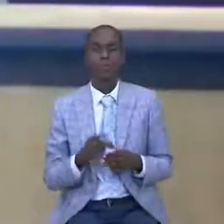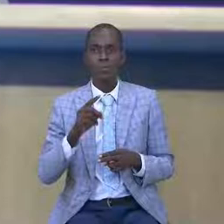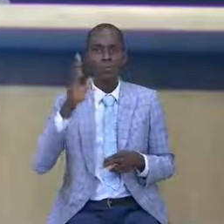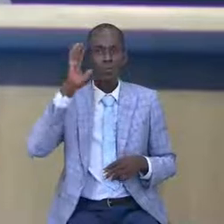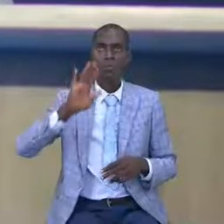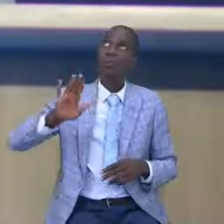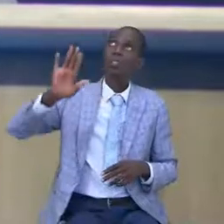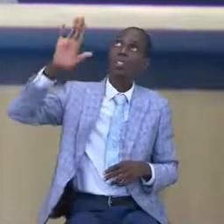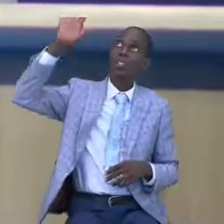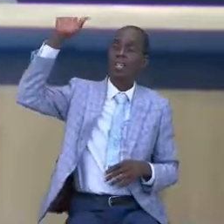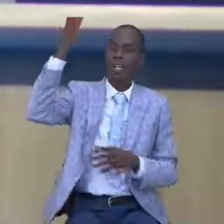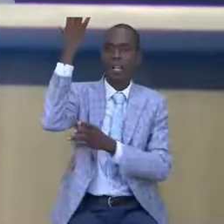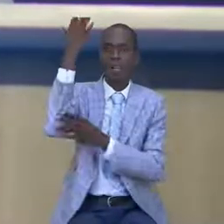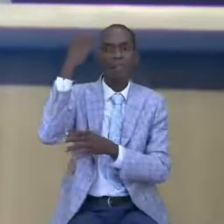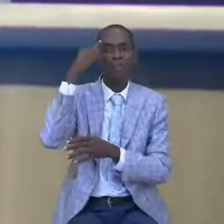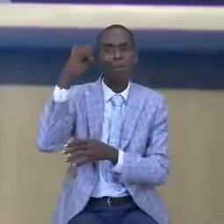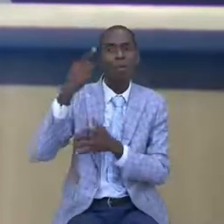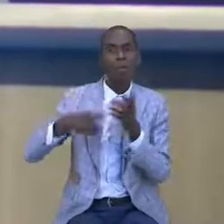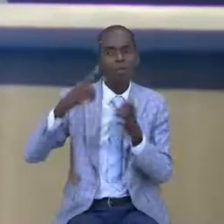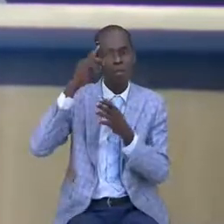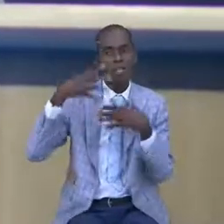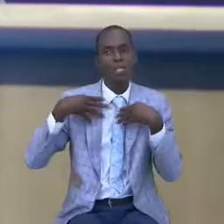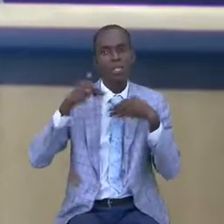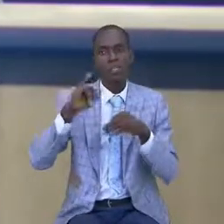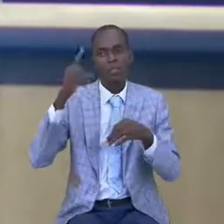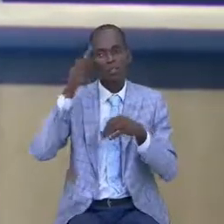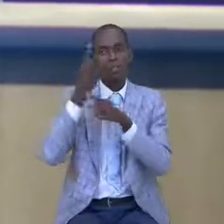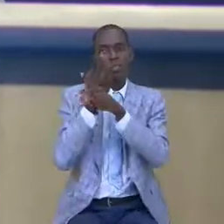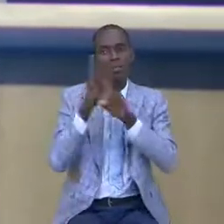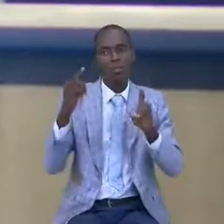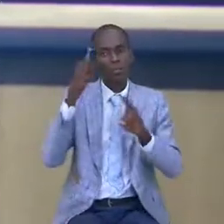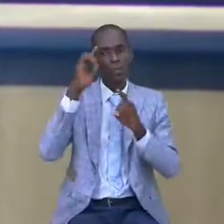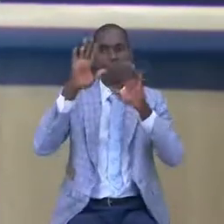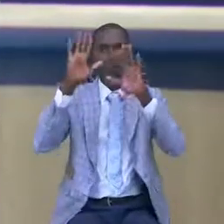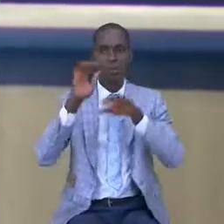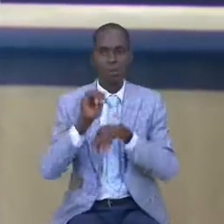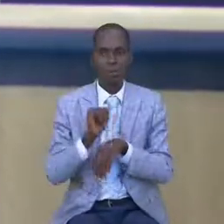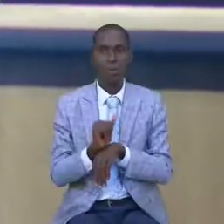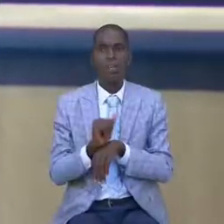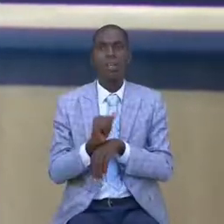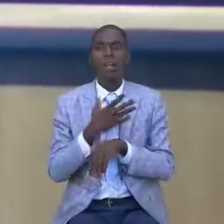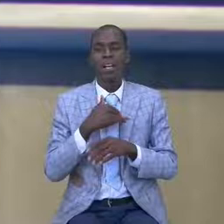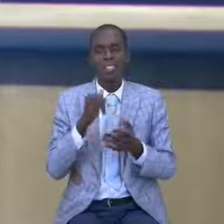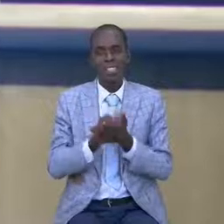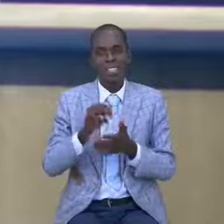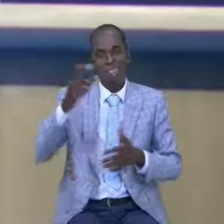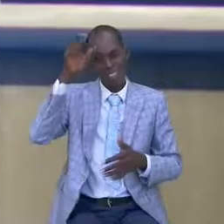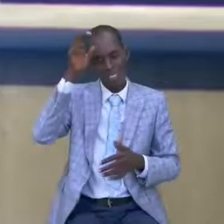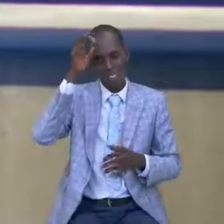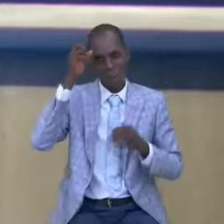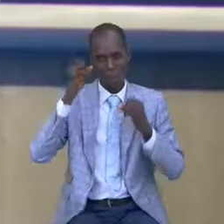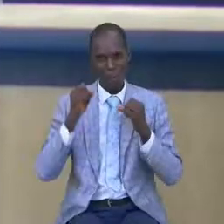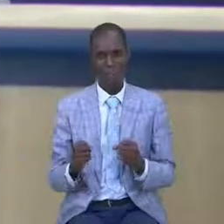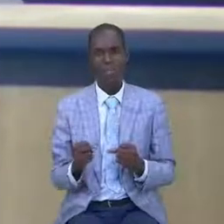pour toi. Tu lèves la main pour ta délivrance, pour ta libération, pour ton